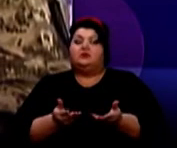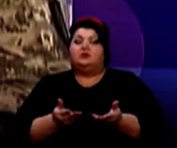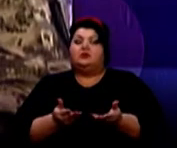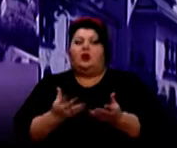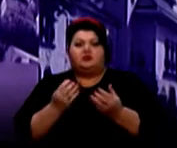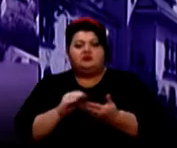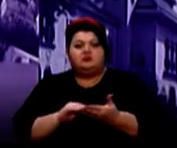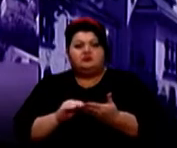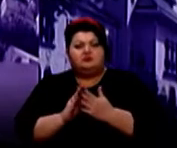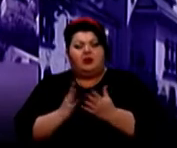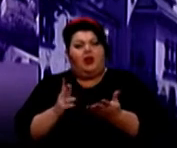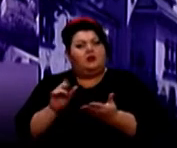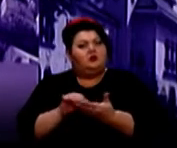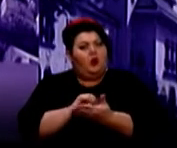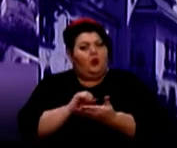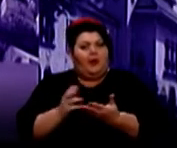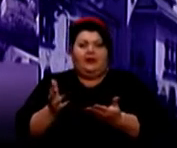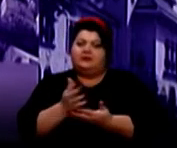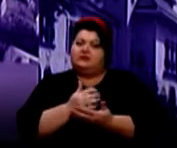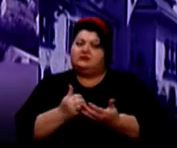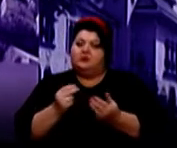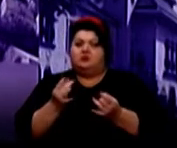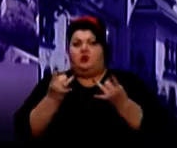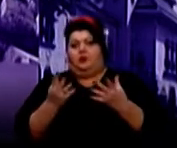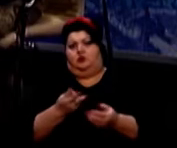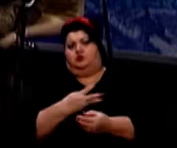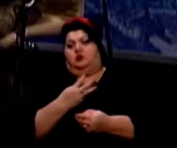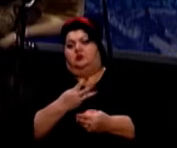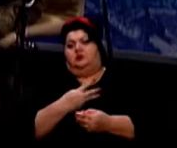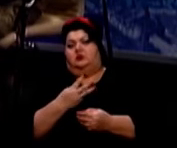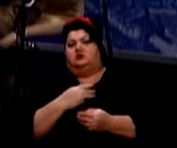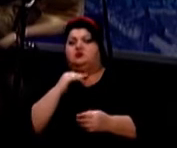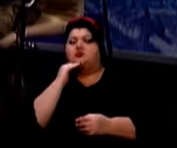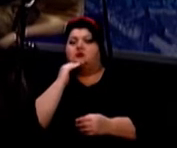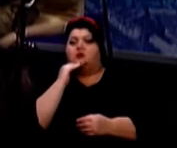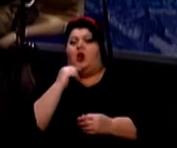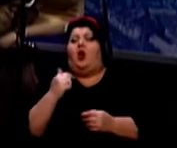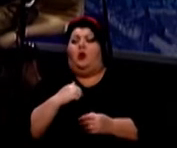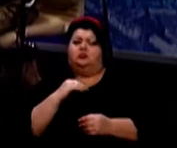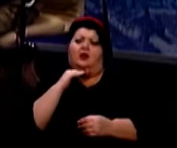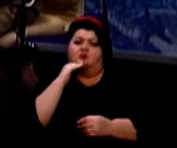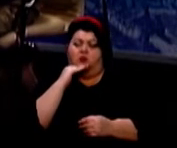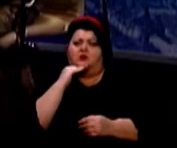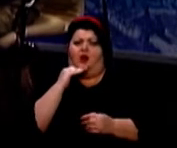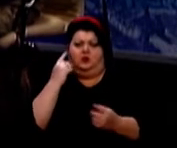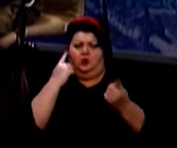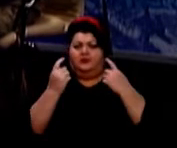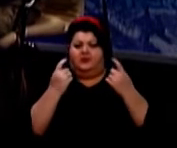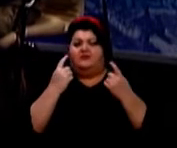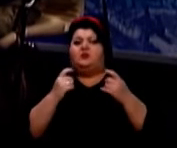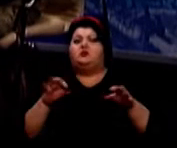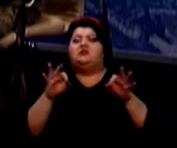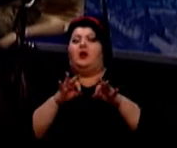раз. Можливо, документи якісь зібрати, чи це просто достатнє бажання? У нас достатньо відомостей про кожного, хто підлягає